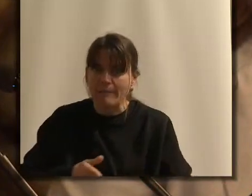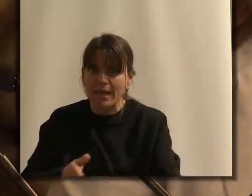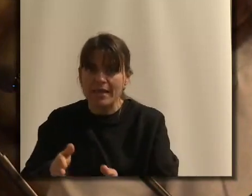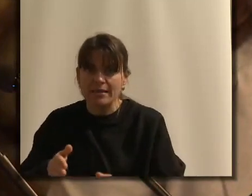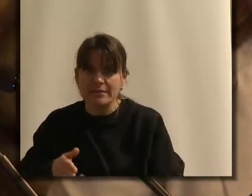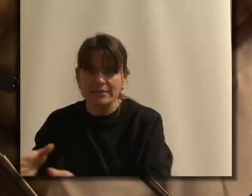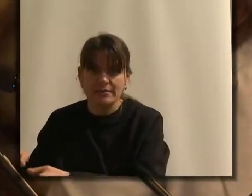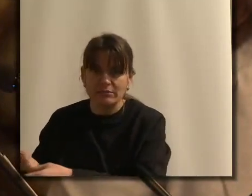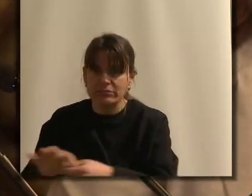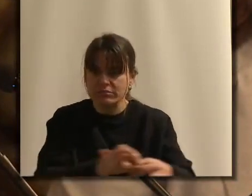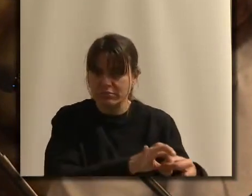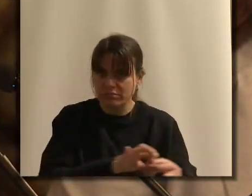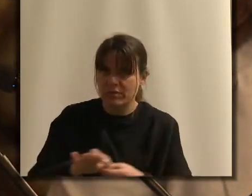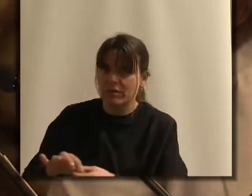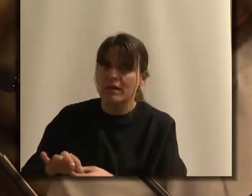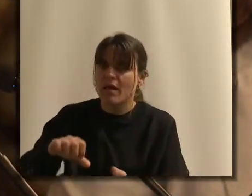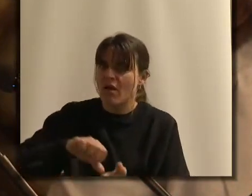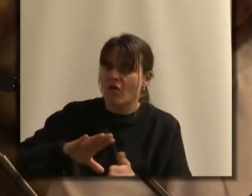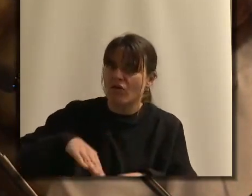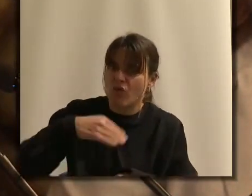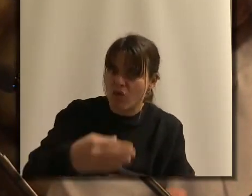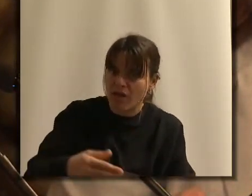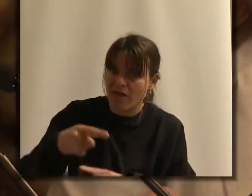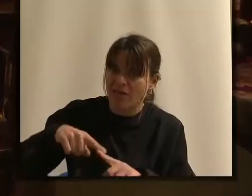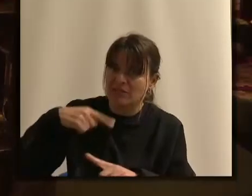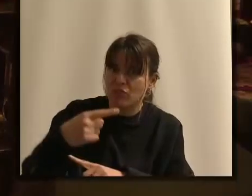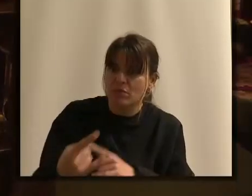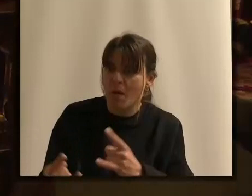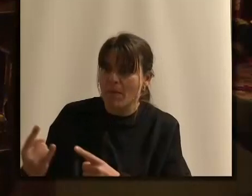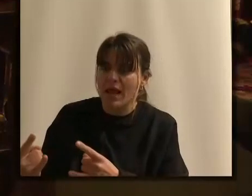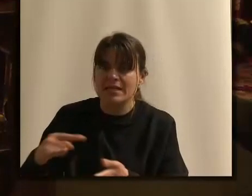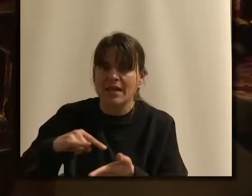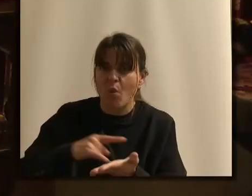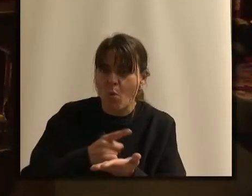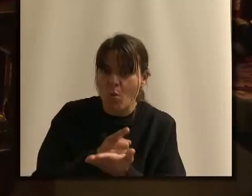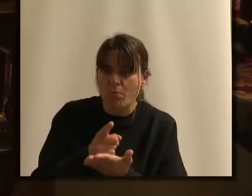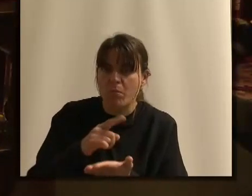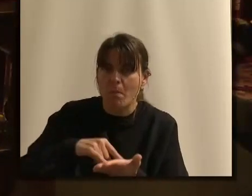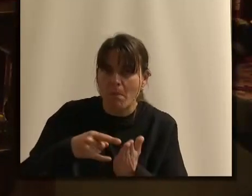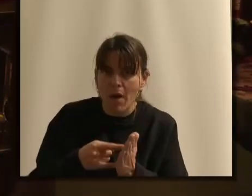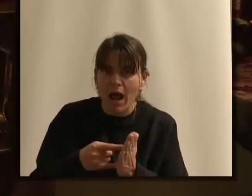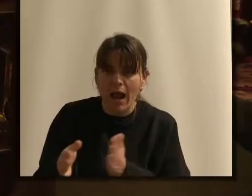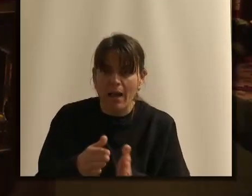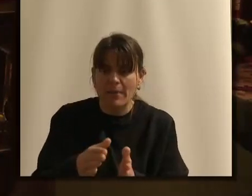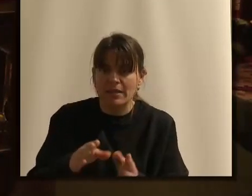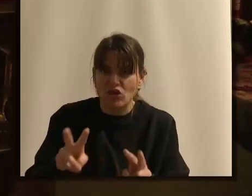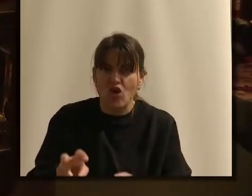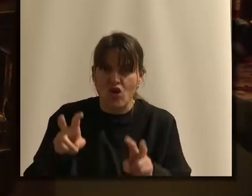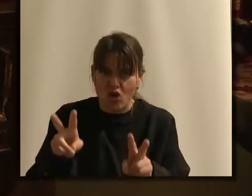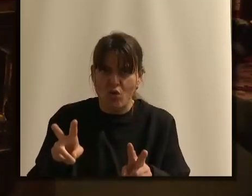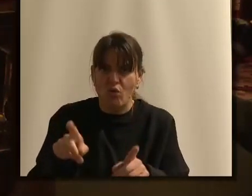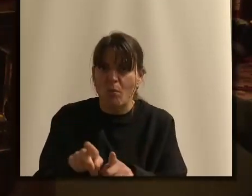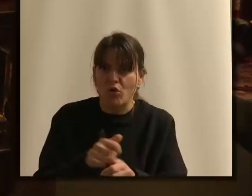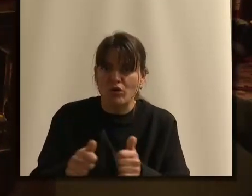comunicacions intermunicipals, per tant va aparèixer doncs tot un pla de camins nou amb unes prioritzacions també de què era